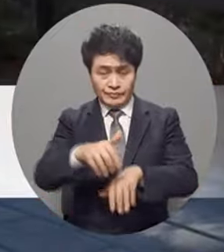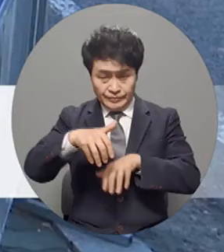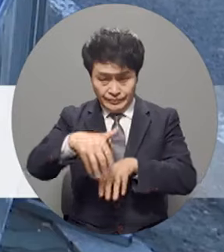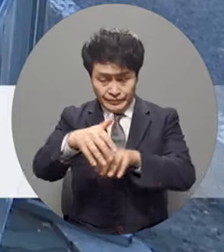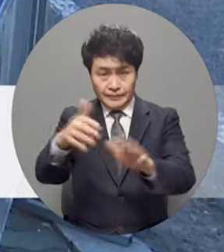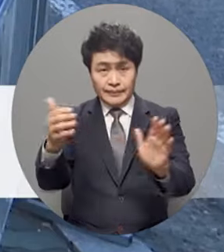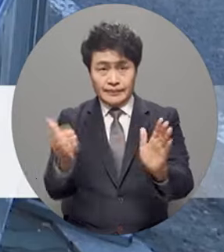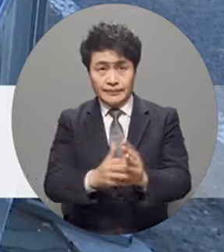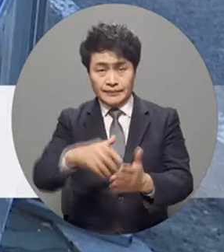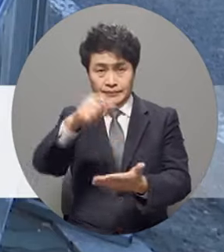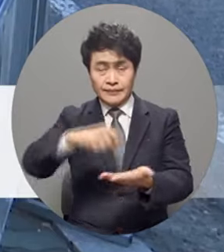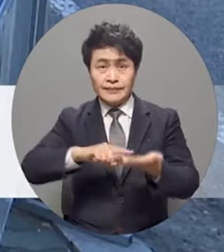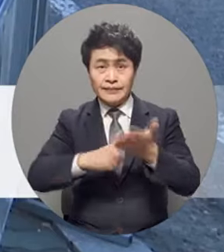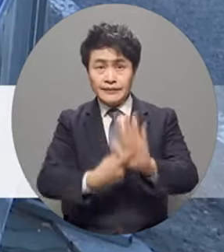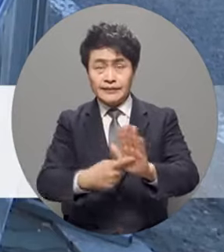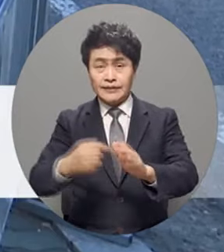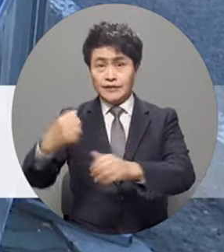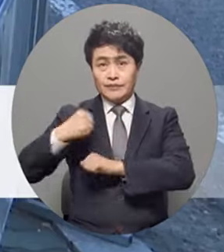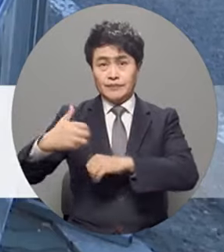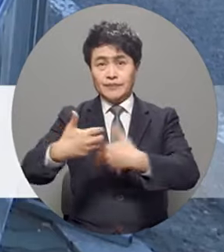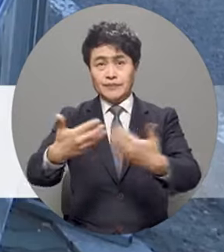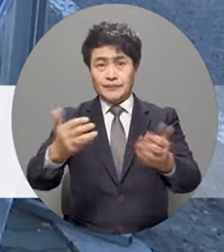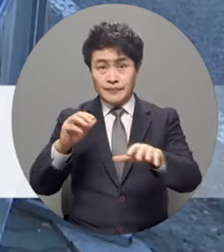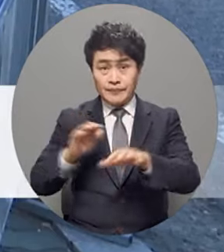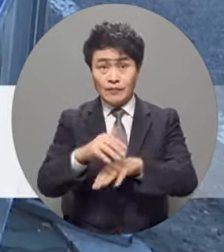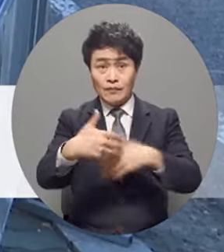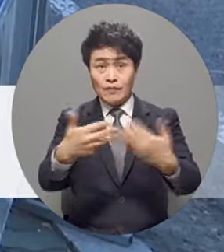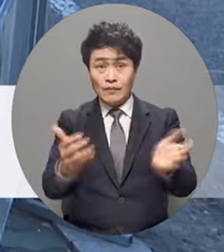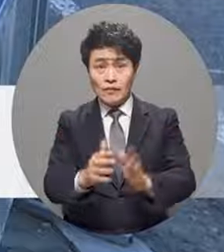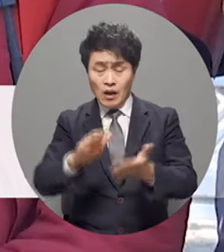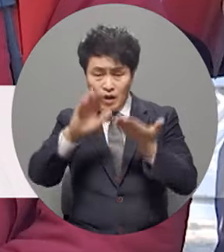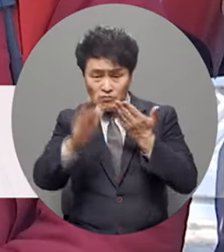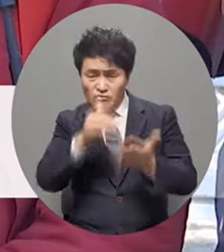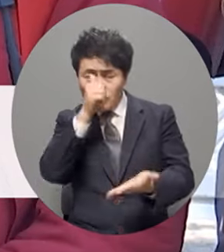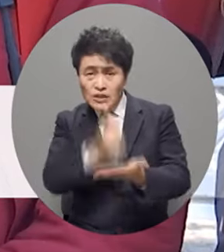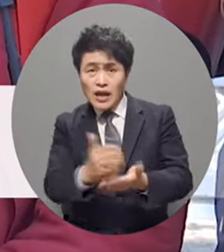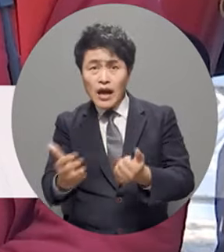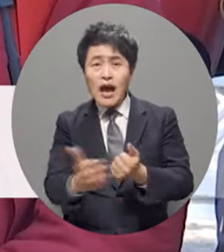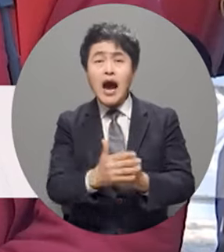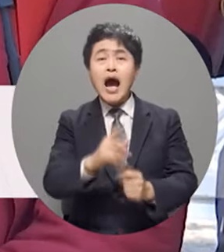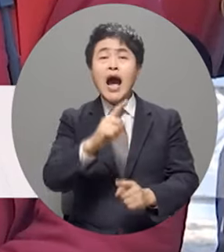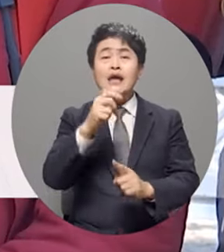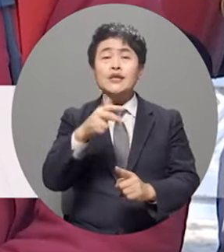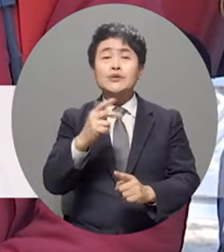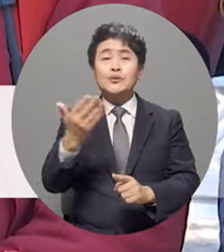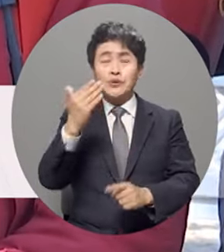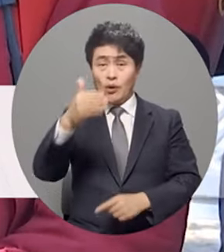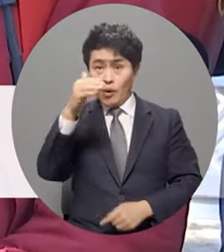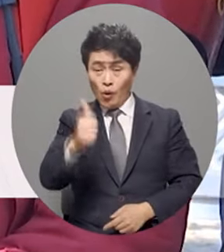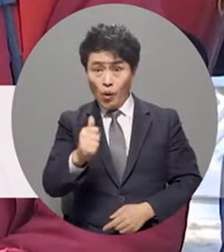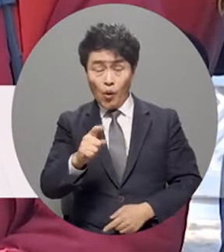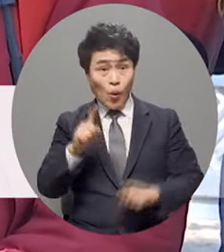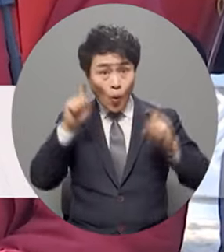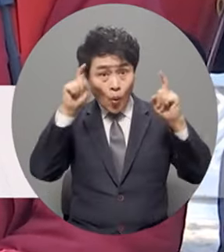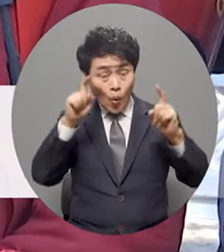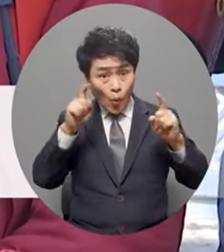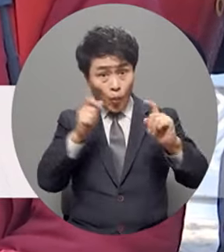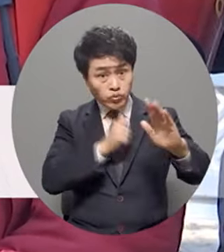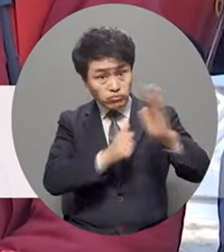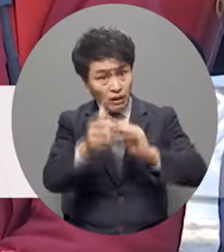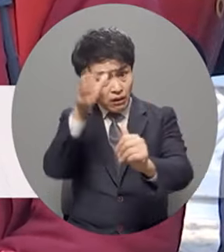연 기자회견에서 해병대 예비역들은 부하를 죄인으로 만들었던 이종섭 전 장관이 호주 대사로